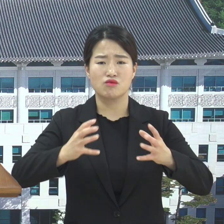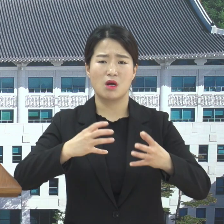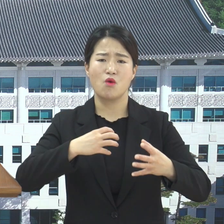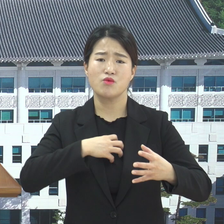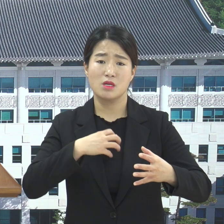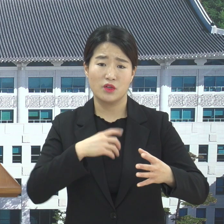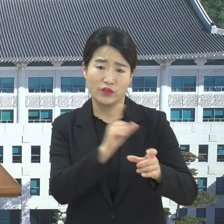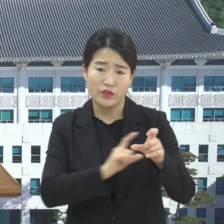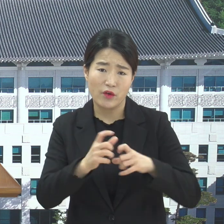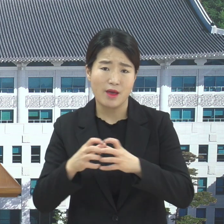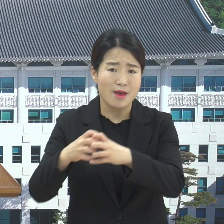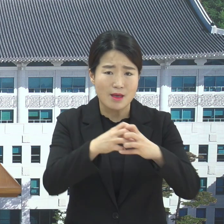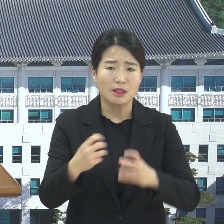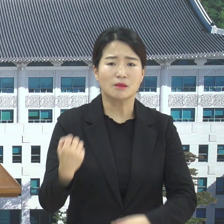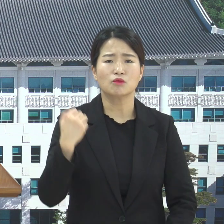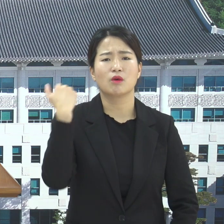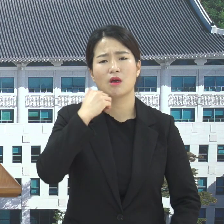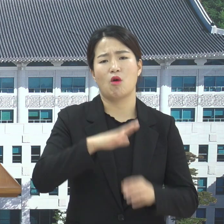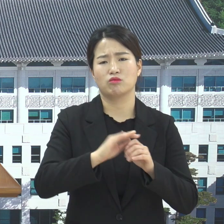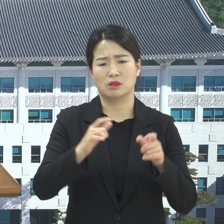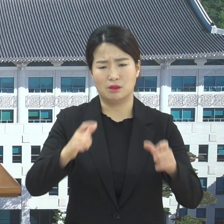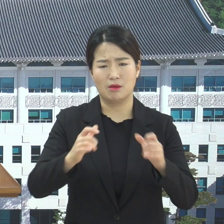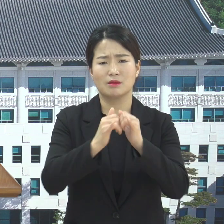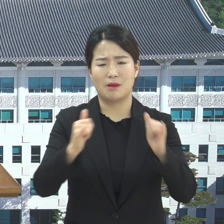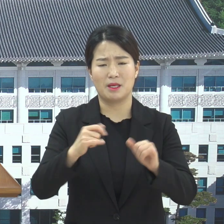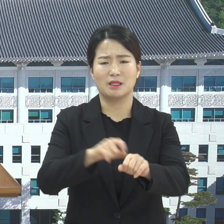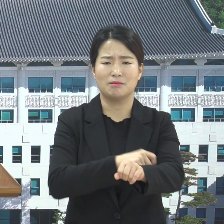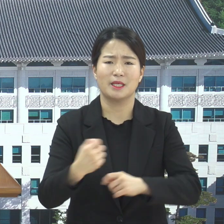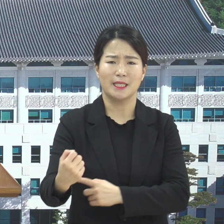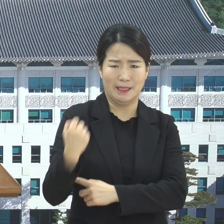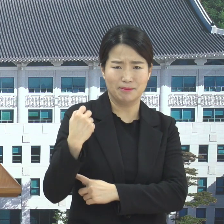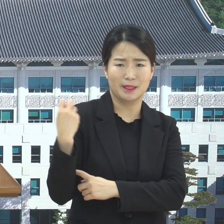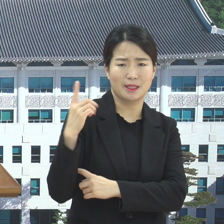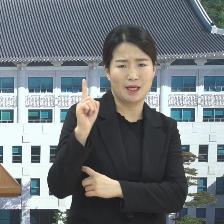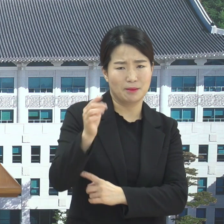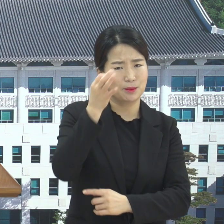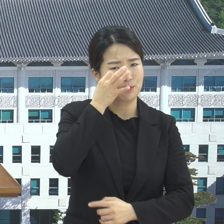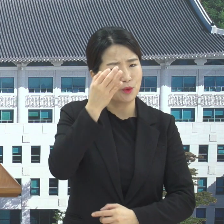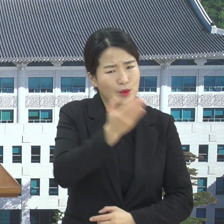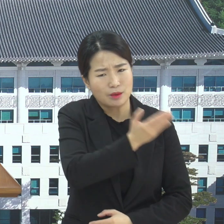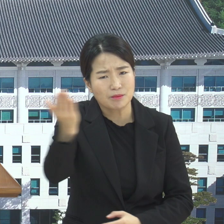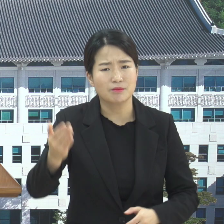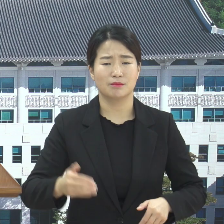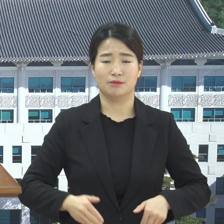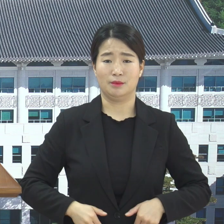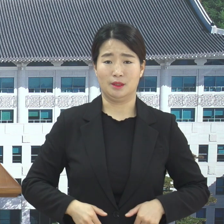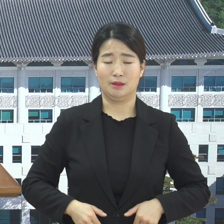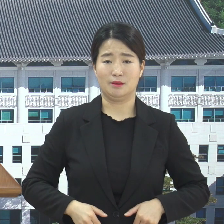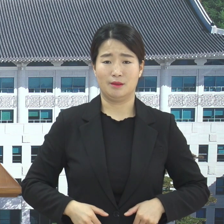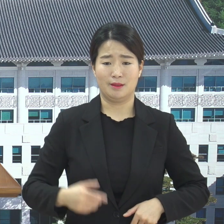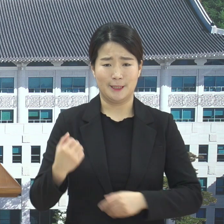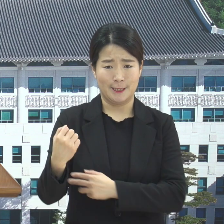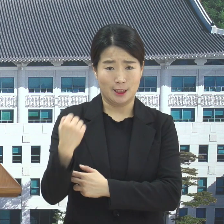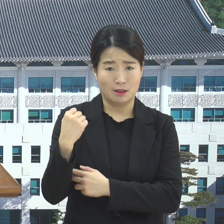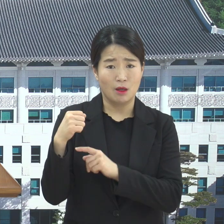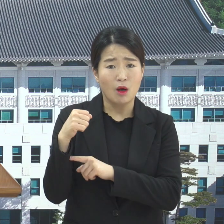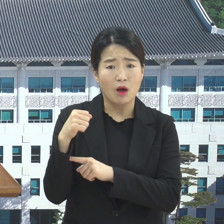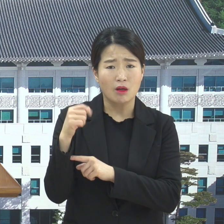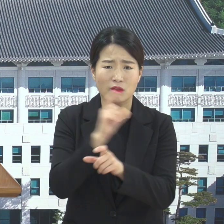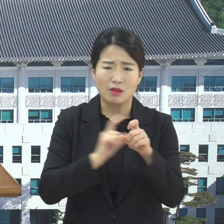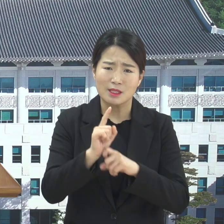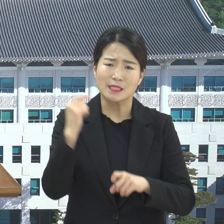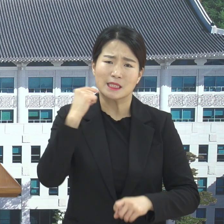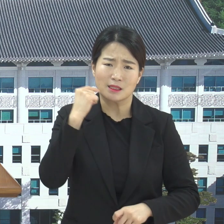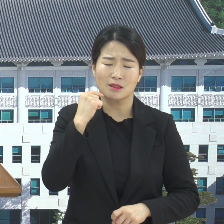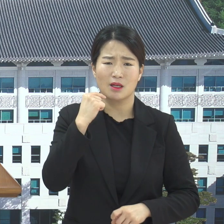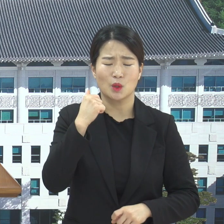끈끈하게 강해지는 경상북도 특유의 저력을 다시 한번 보여주어야겠습니다. 강화된